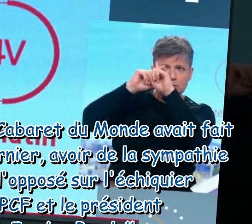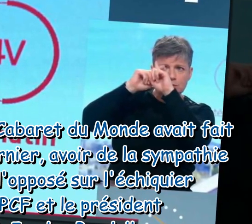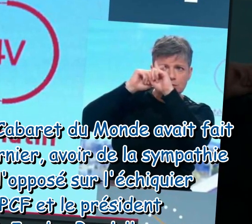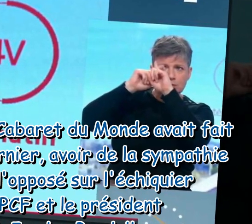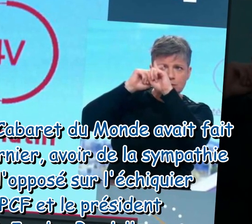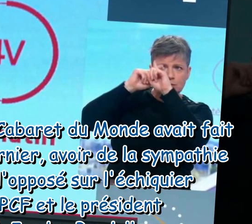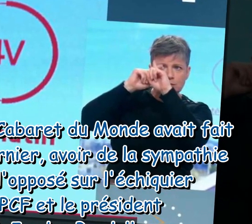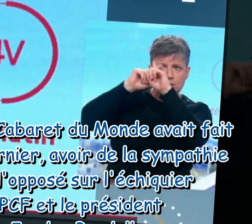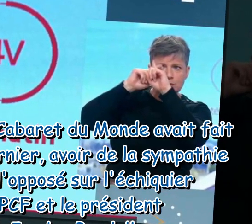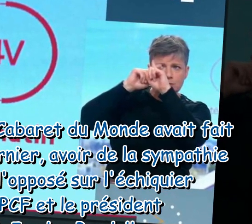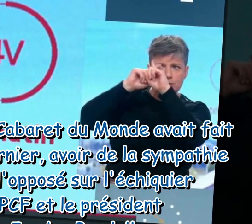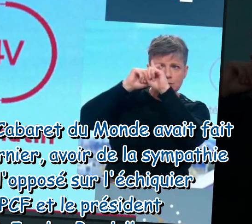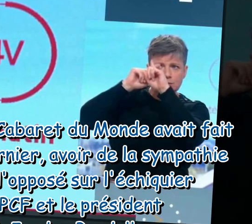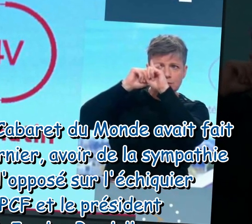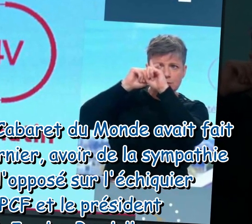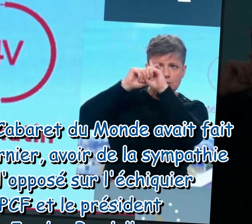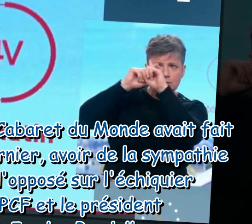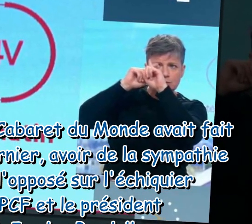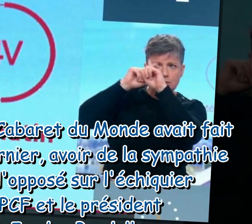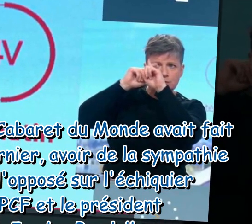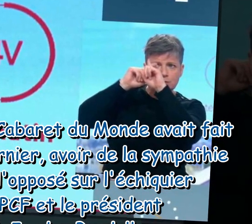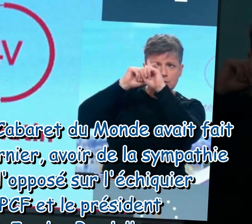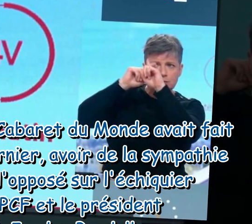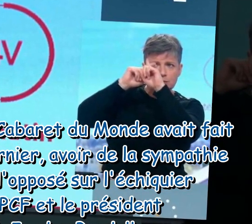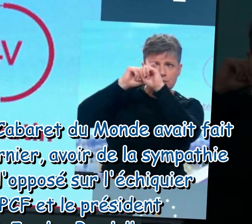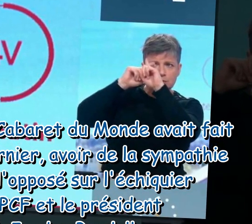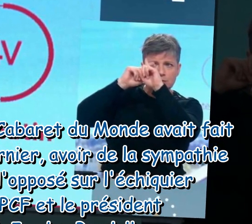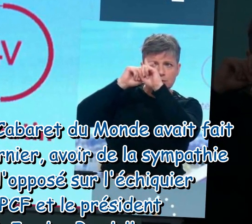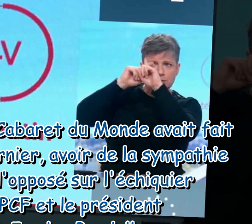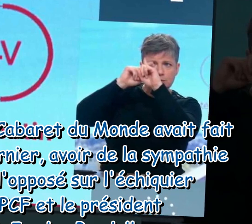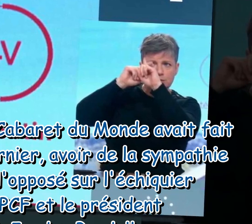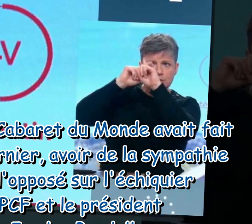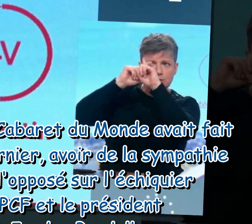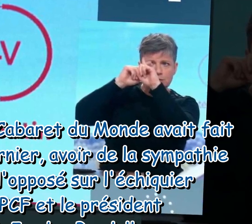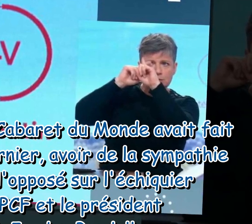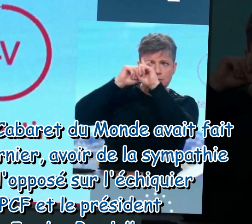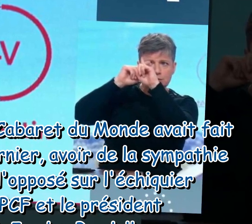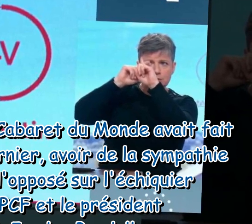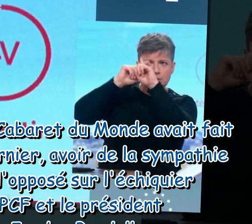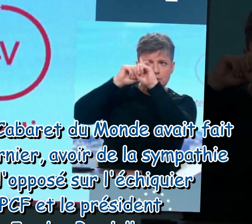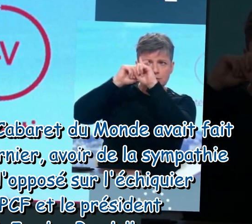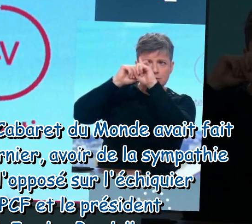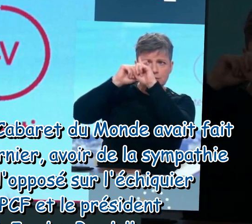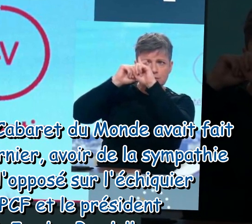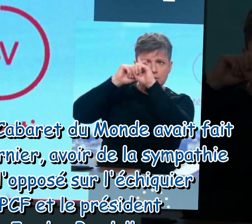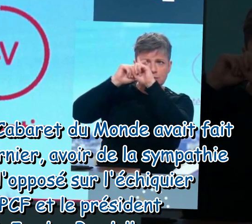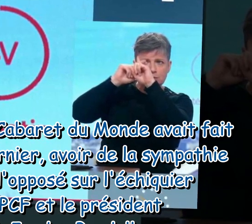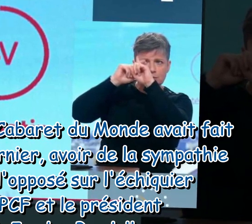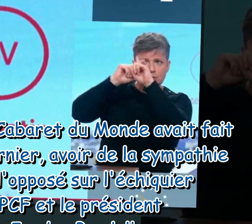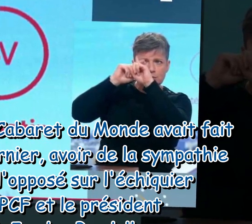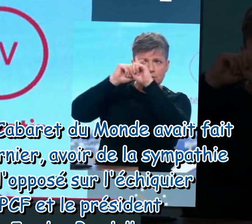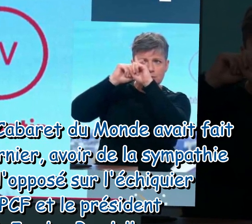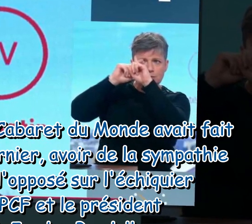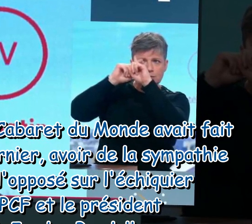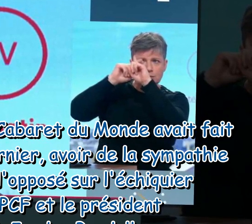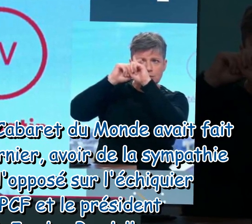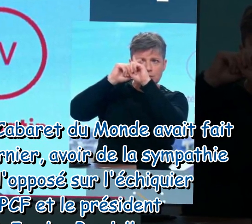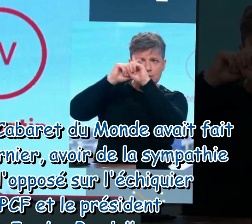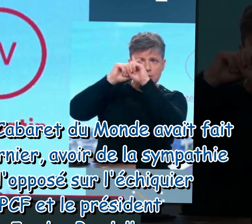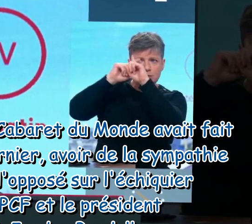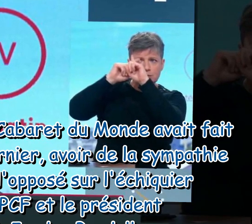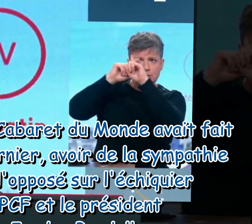L'ancien présentateur du plus grand cabaret du monde avait fait savoir, sur BFM Télévision en septembre dernier, avoir de la sympathie